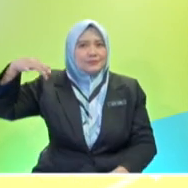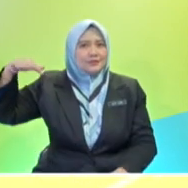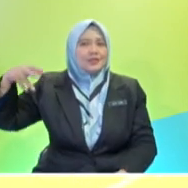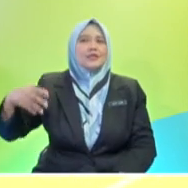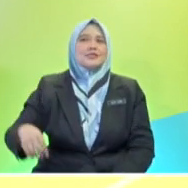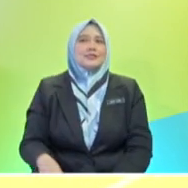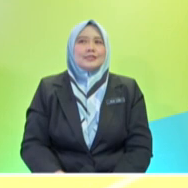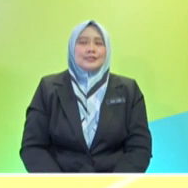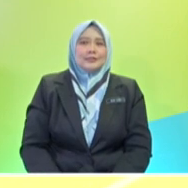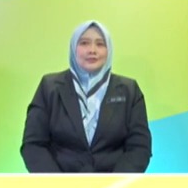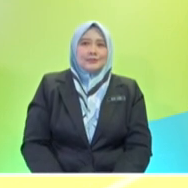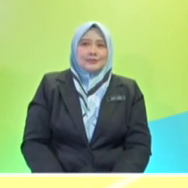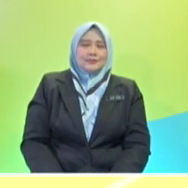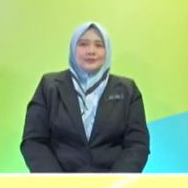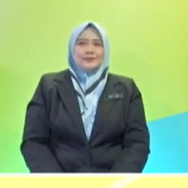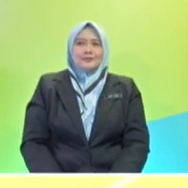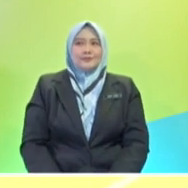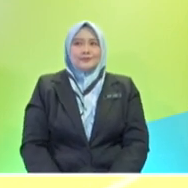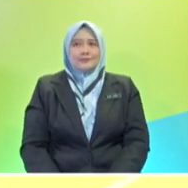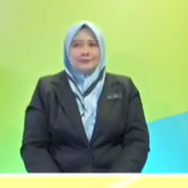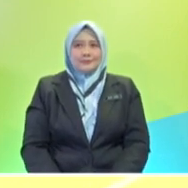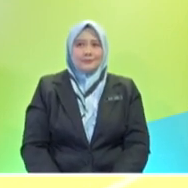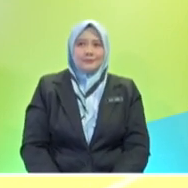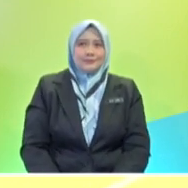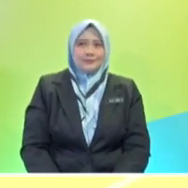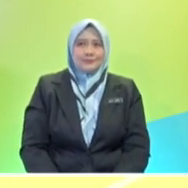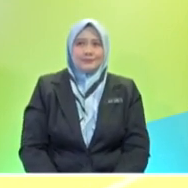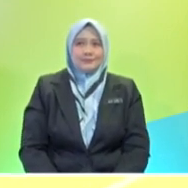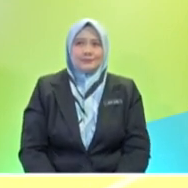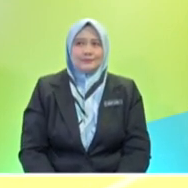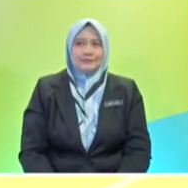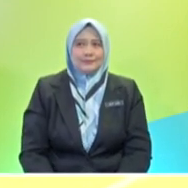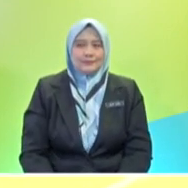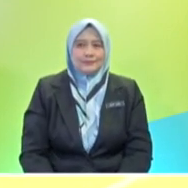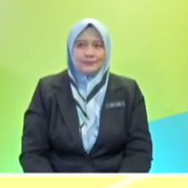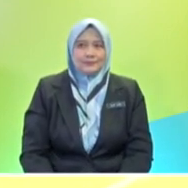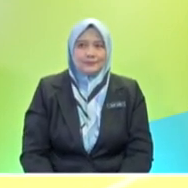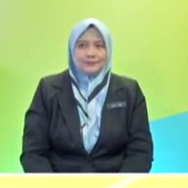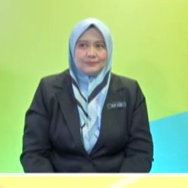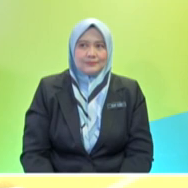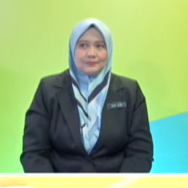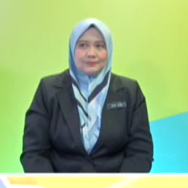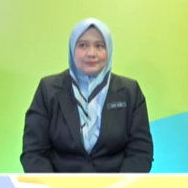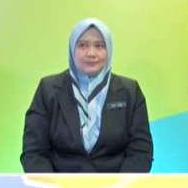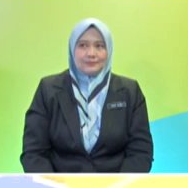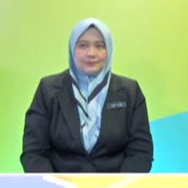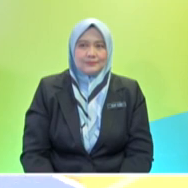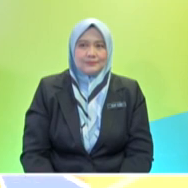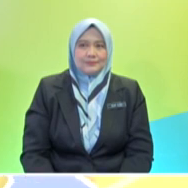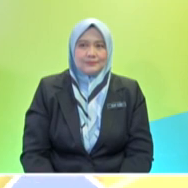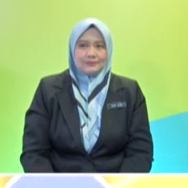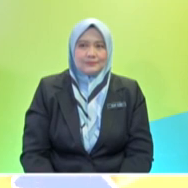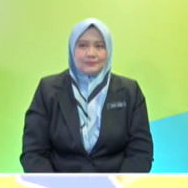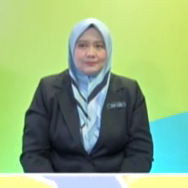cepat. Kumpulan selamat perlu mengeja perkataan kemas. Okey, tunjukkan jawapan. Okey, kumpulan